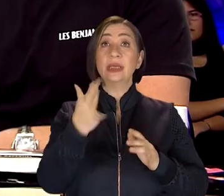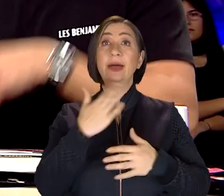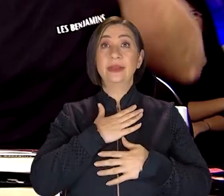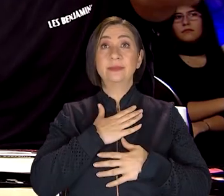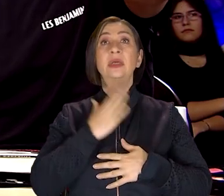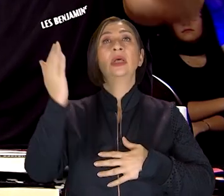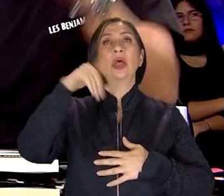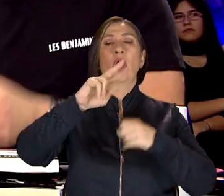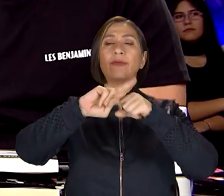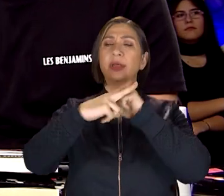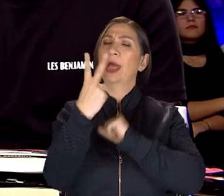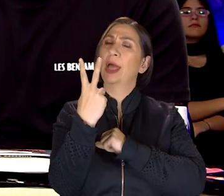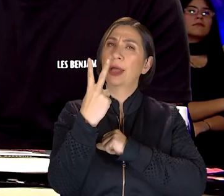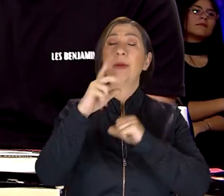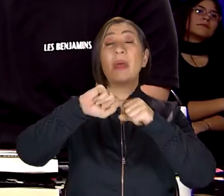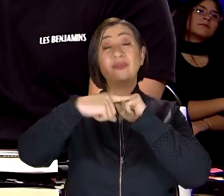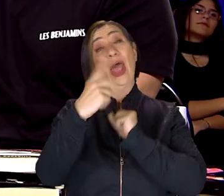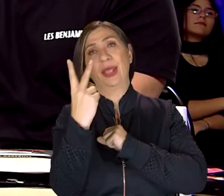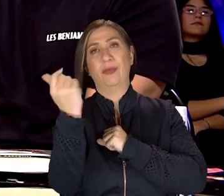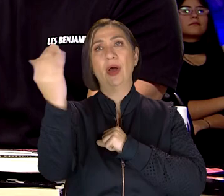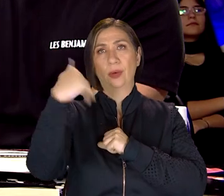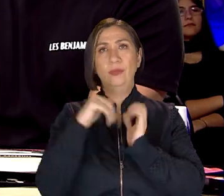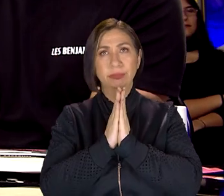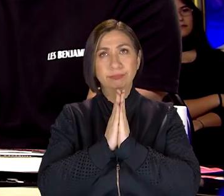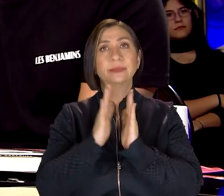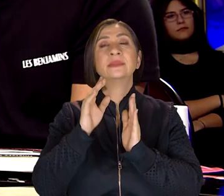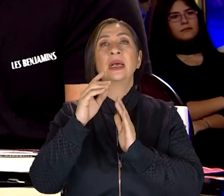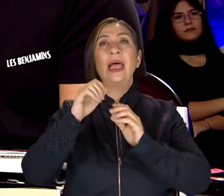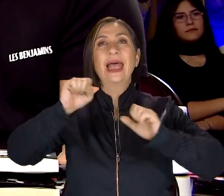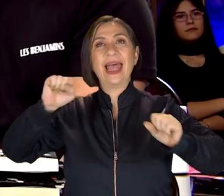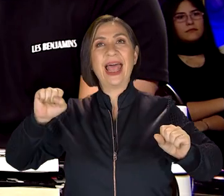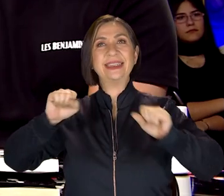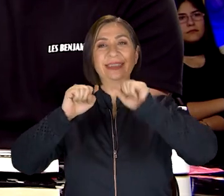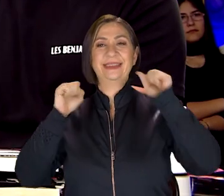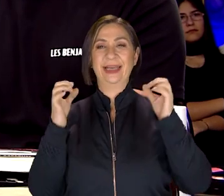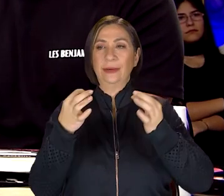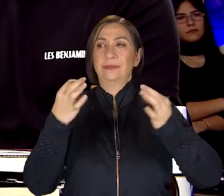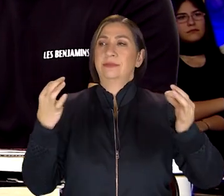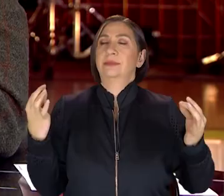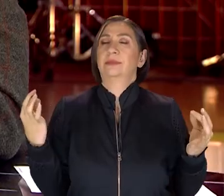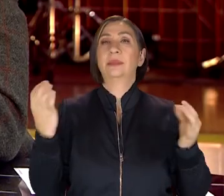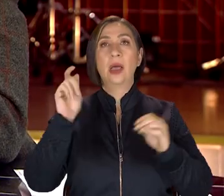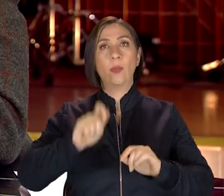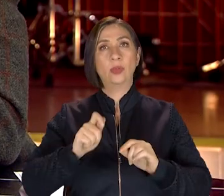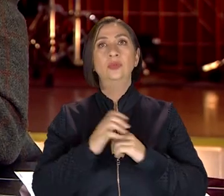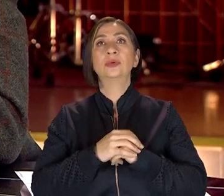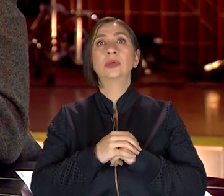vardım. Geliyor bana haftada iki böyle bir esneme seansları hmm, yapıyoruz. Çok ve,